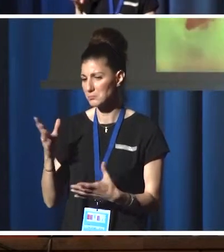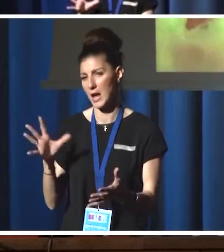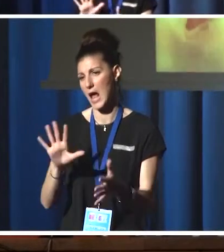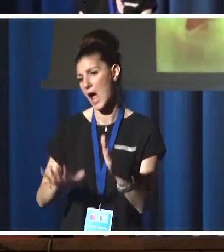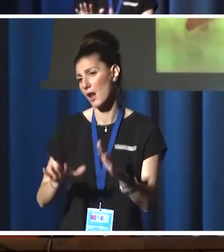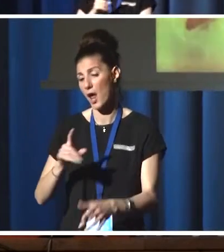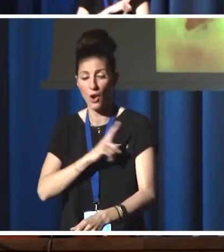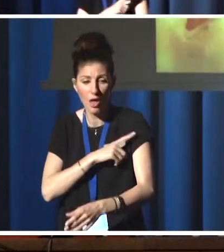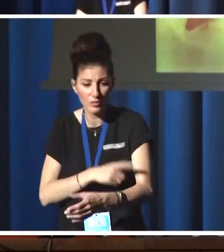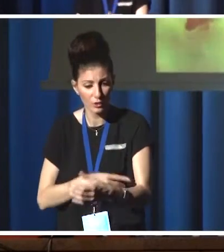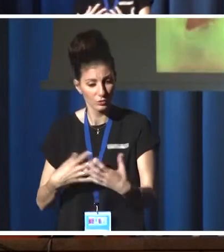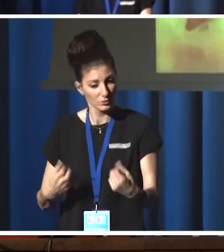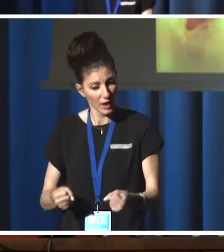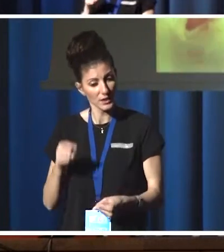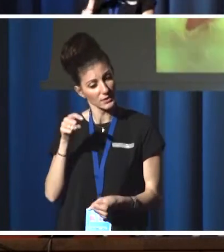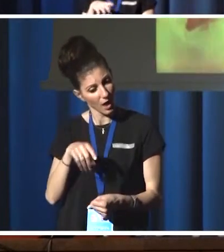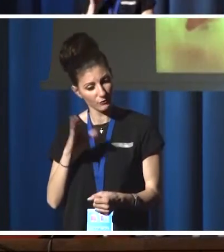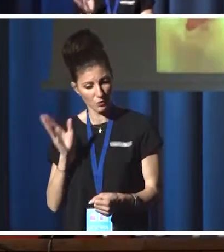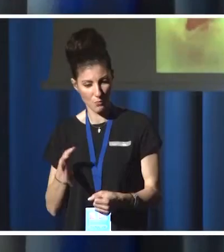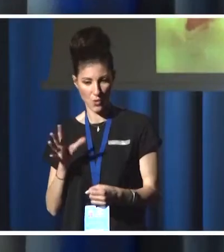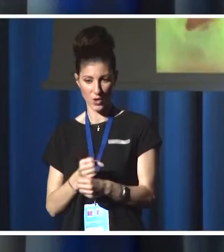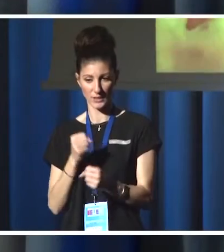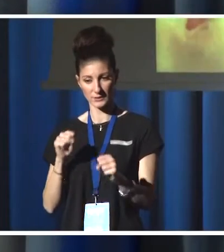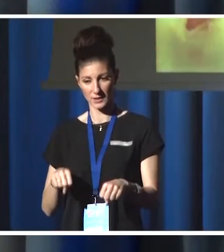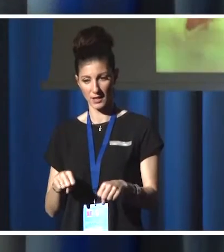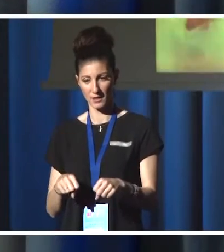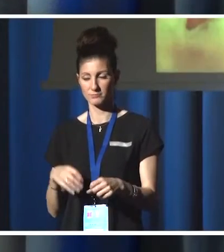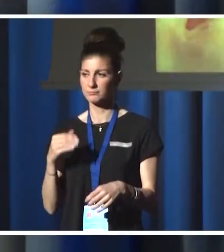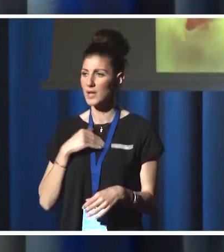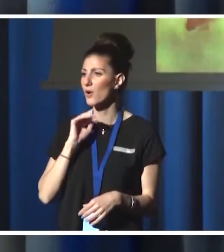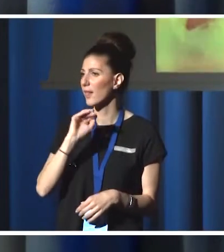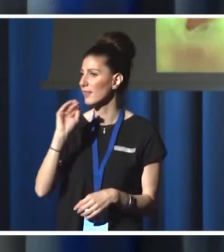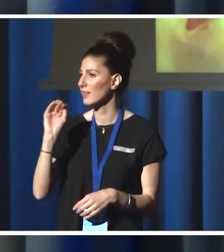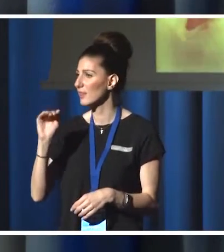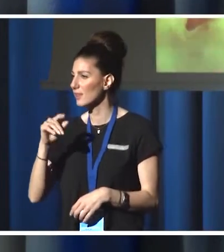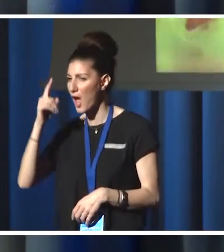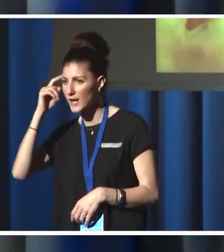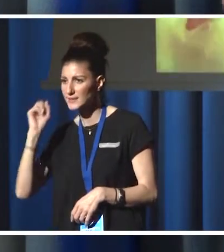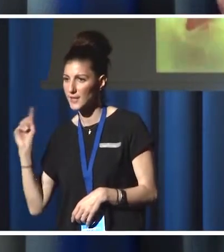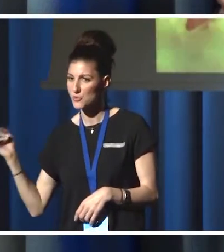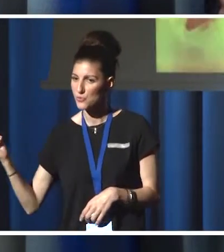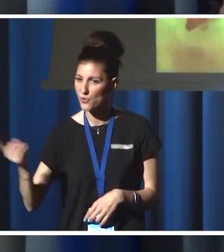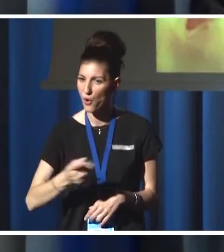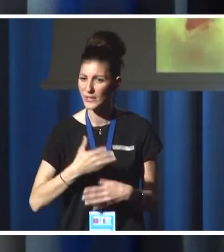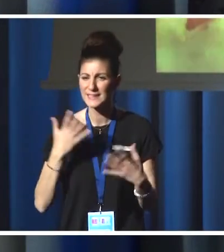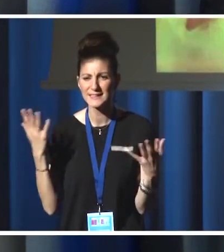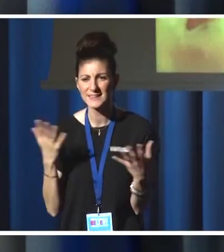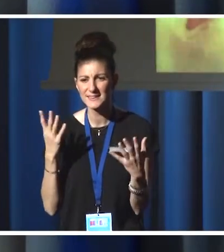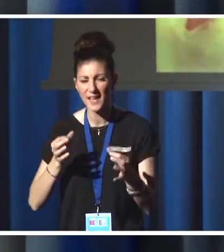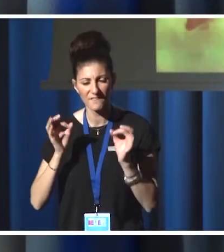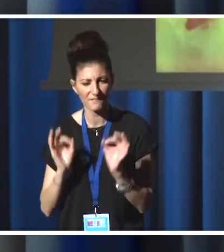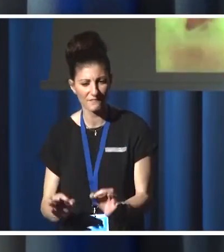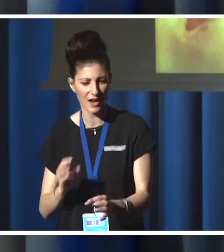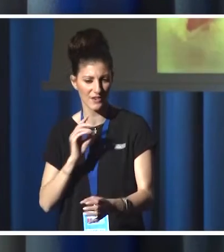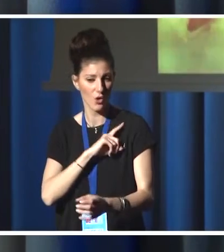του και έρχεται το ερώτημα τώρα εδώ ξέρει ο καθένας μας τι δυνατότητες και τι εξ της μπορεί να